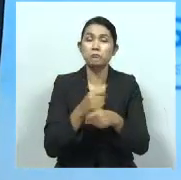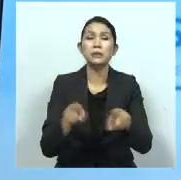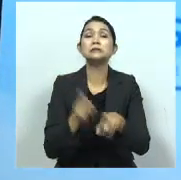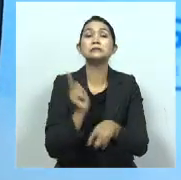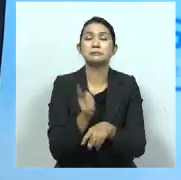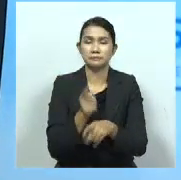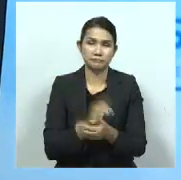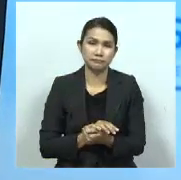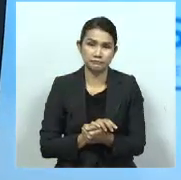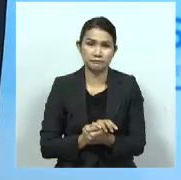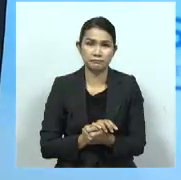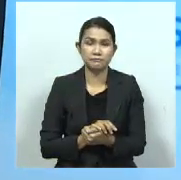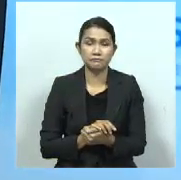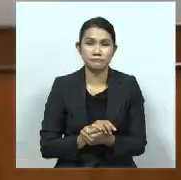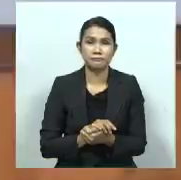ครับ